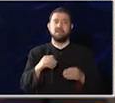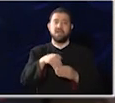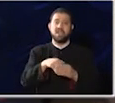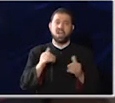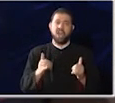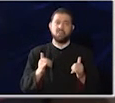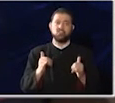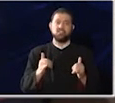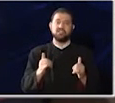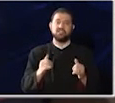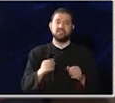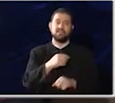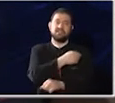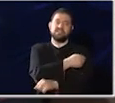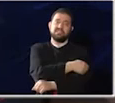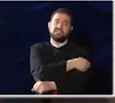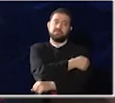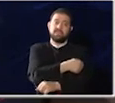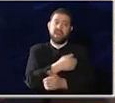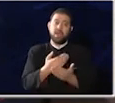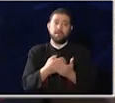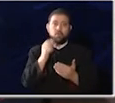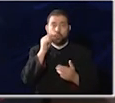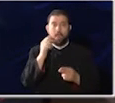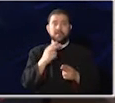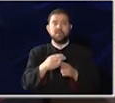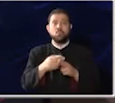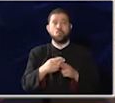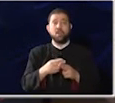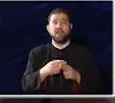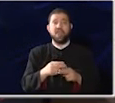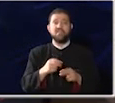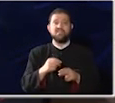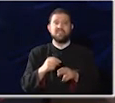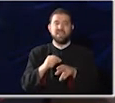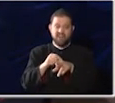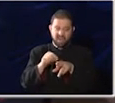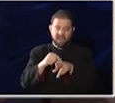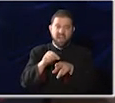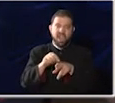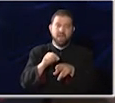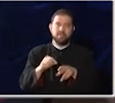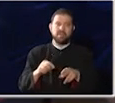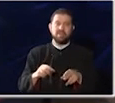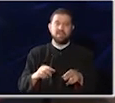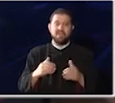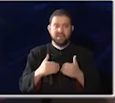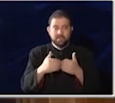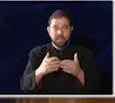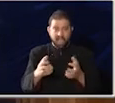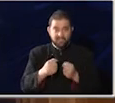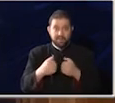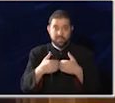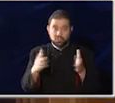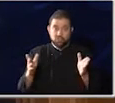că în aceste spitale pentru leproși avem, de fapt, începutul